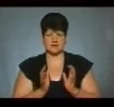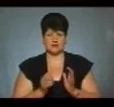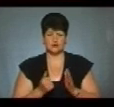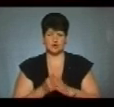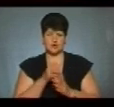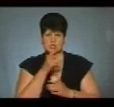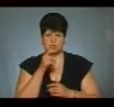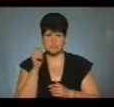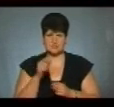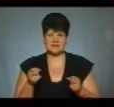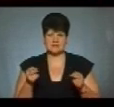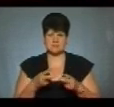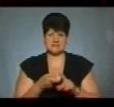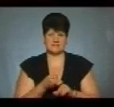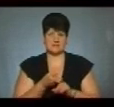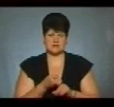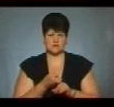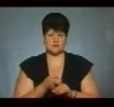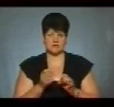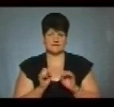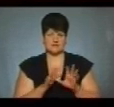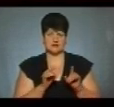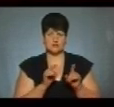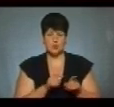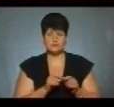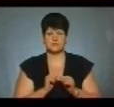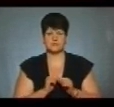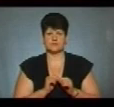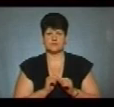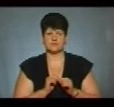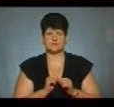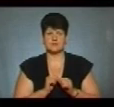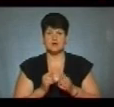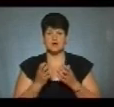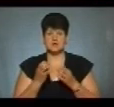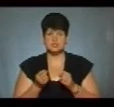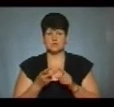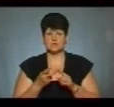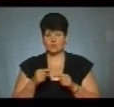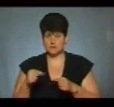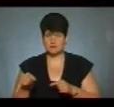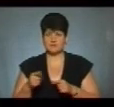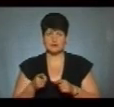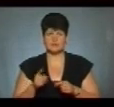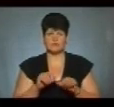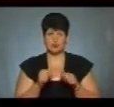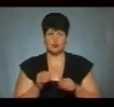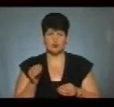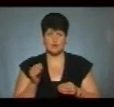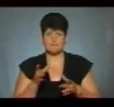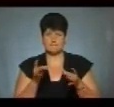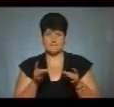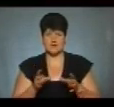часу приїзду спецзв'язку для віддачі його. А ще другорядним ми формуємо пакет, в